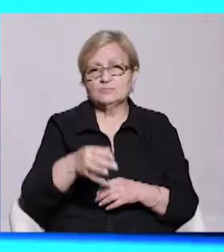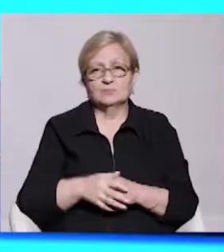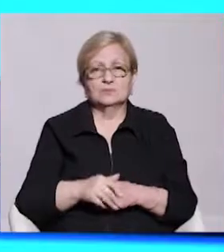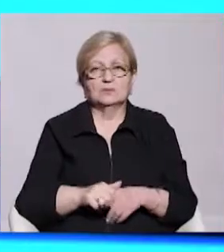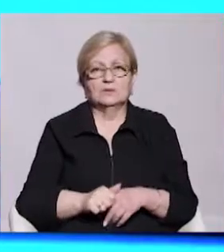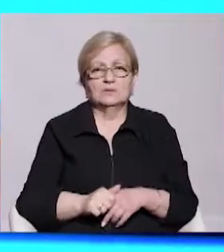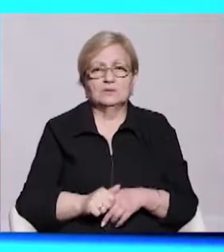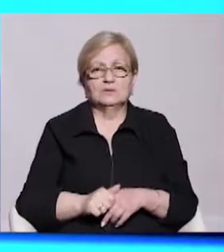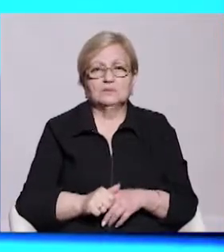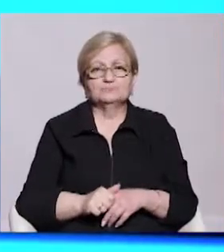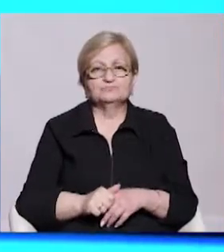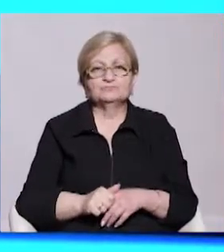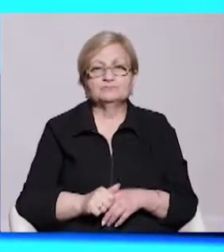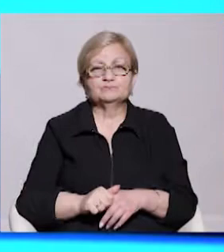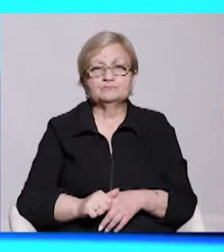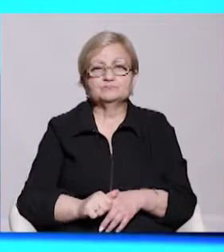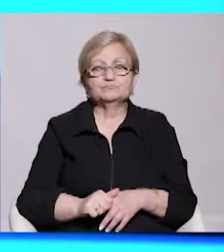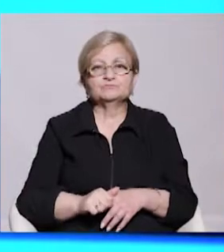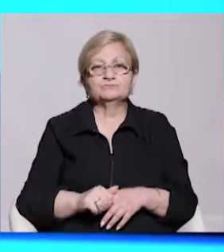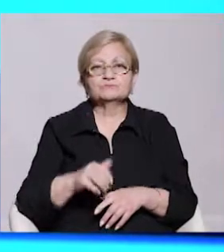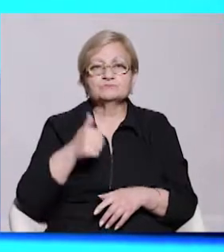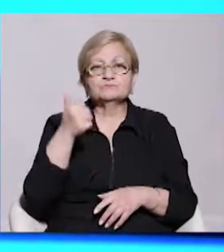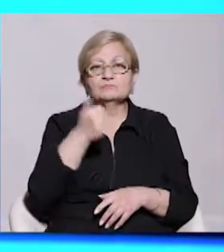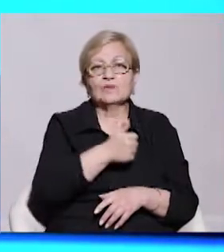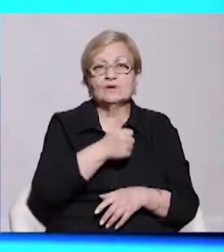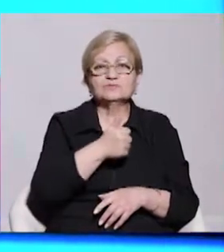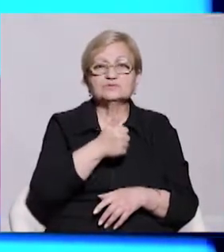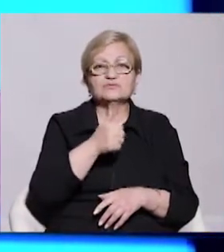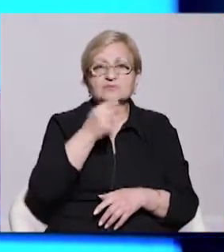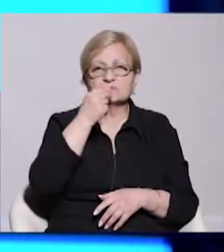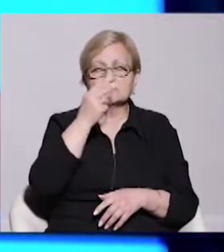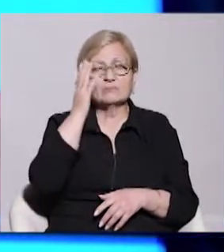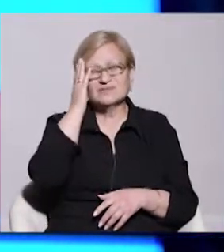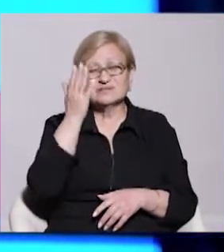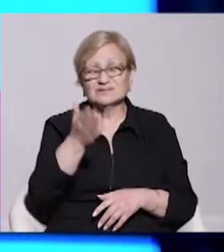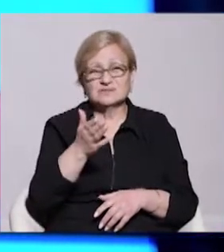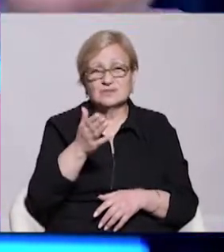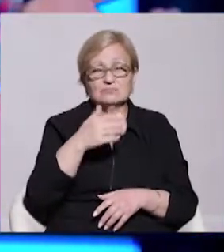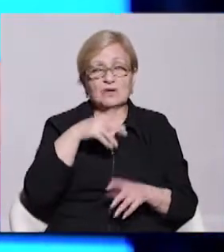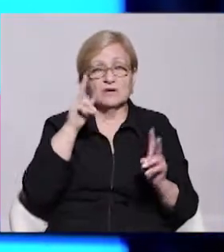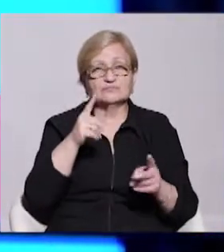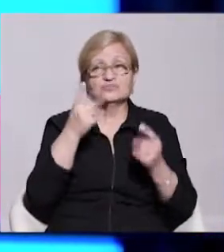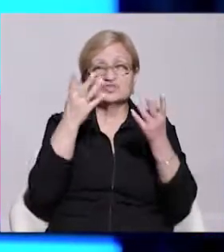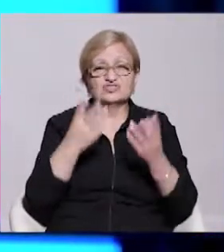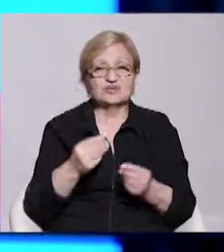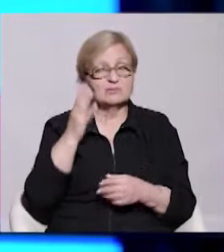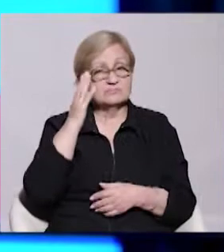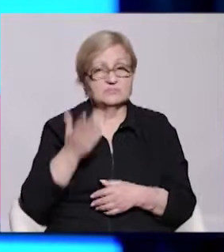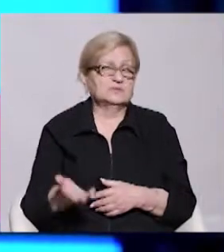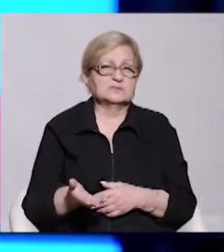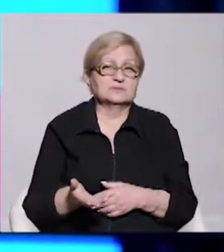კითხვას ვერ უპასუხებ. როგორ ვუპასუხო იმას ერთი კვირის განმავლობაში რამდენი ხანის ძინავს, თუ ისიც არ ვიცი საერთოდ ერთი